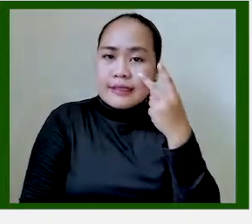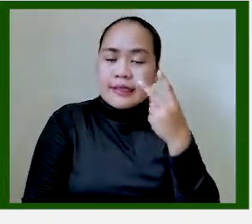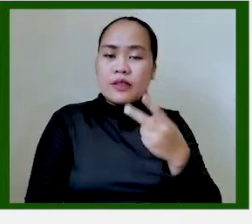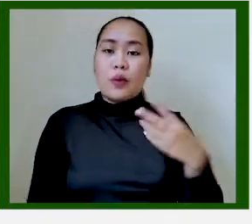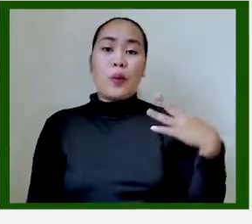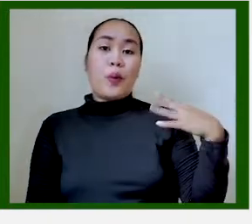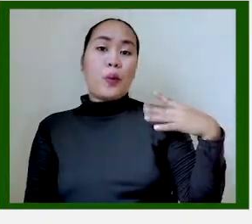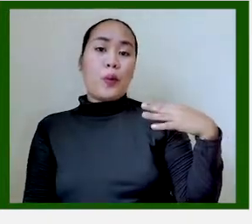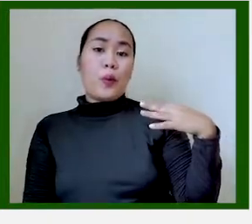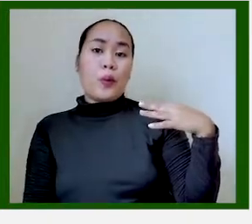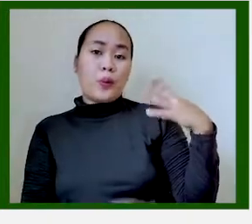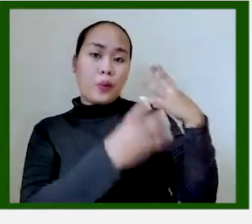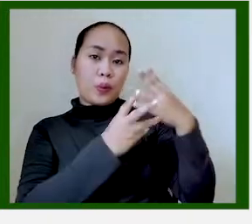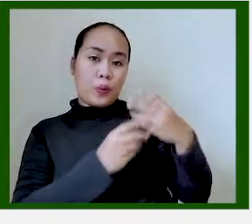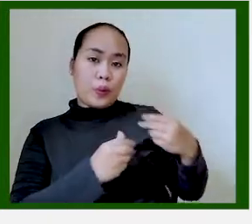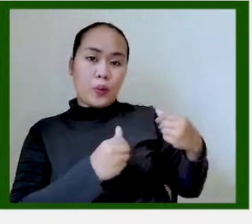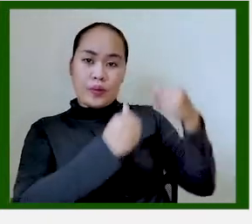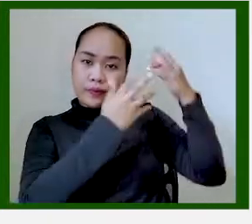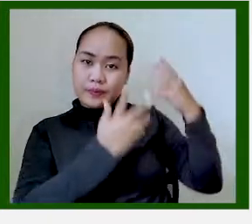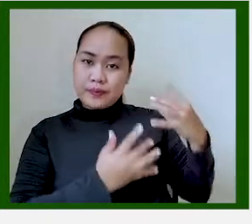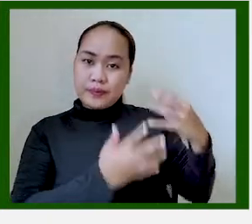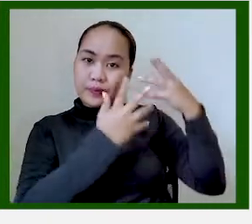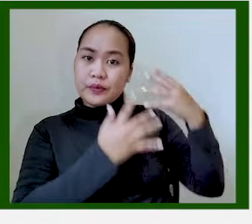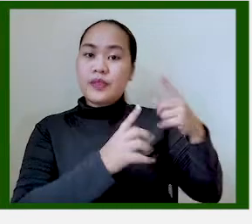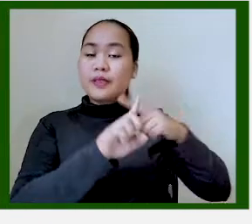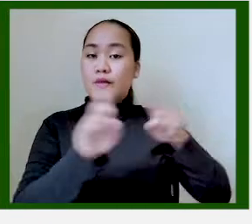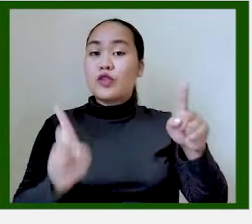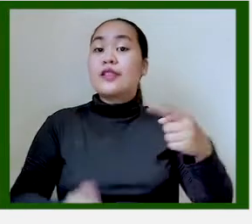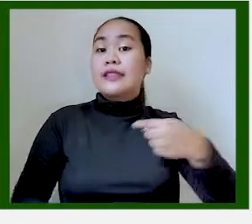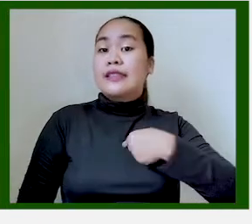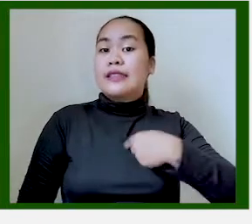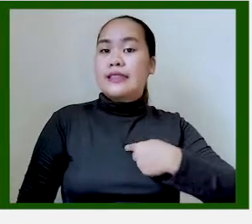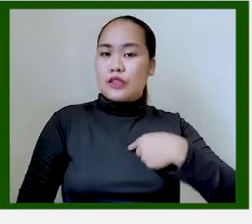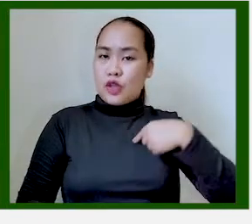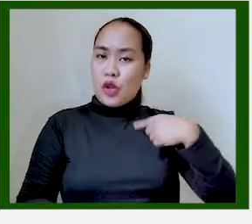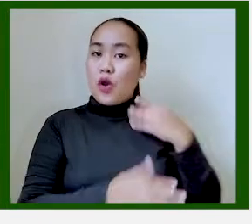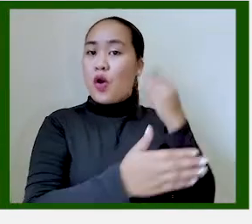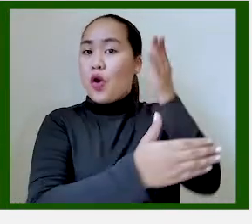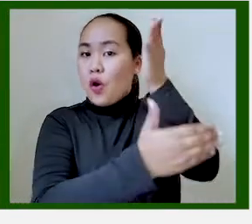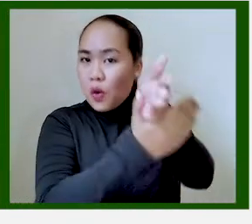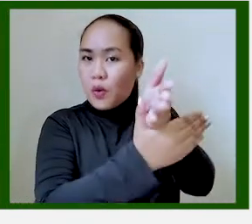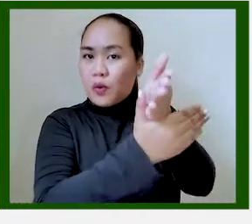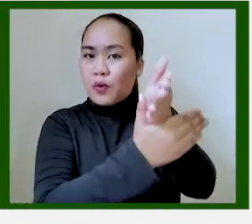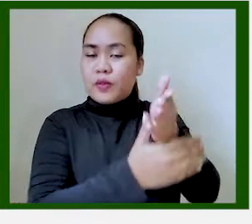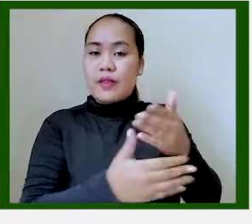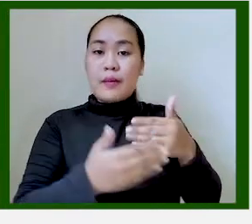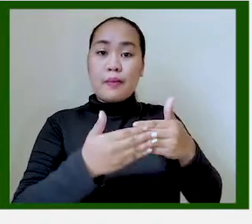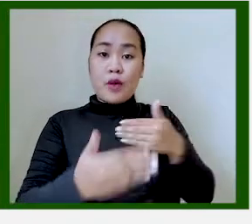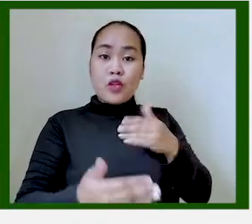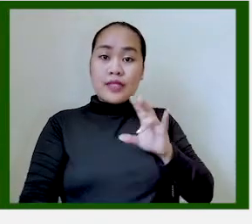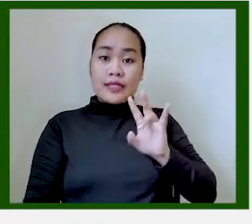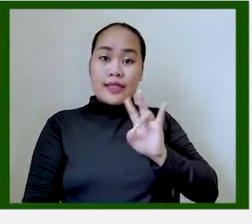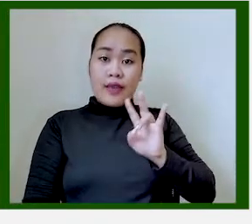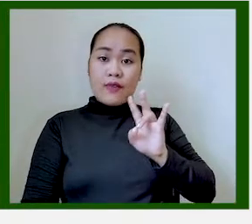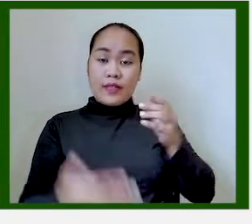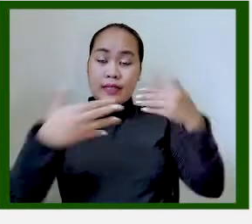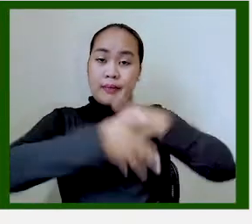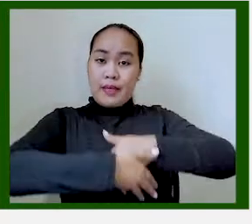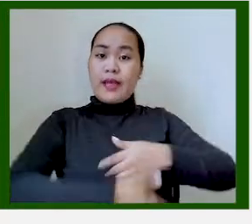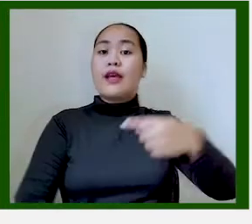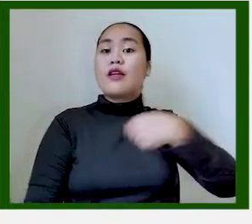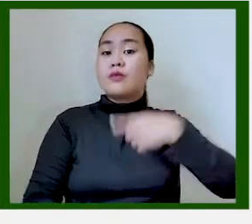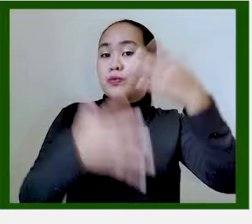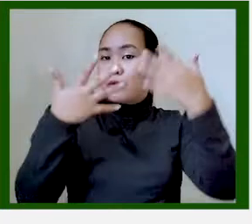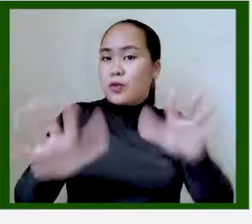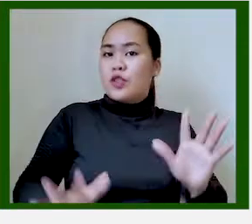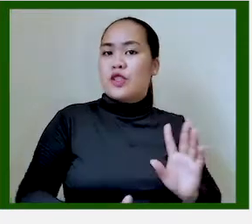muna ng konti ang ulan, no, and then after dumating na ako. So before 7 p.m. siguro I was already in the